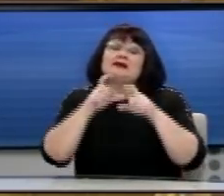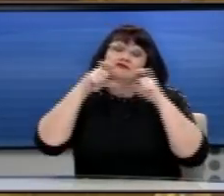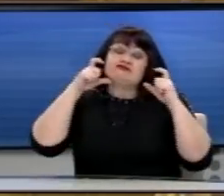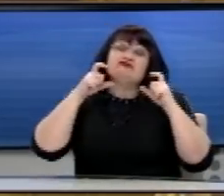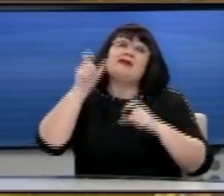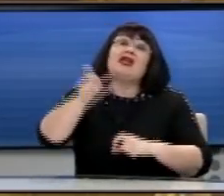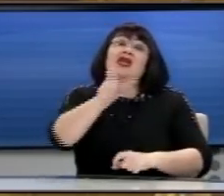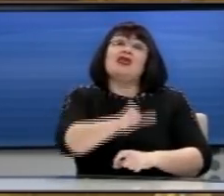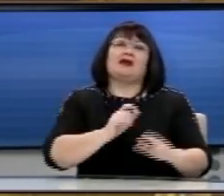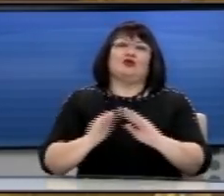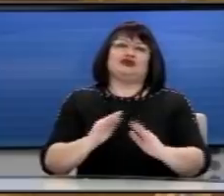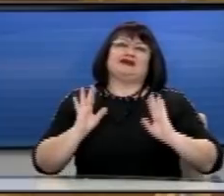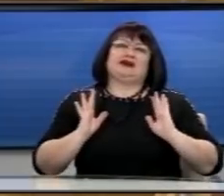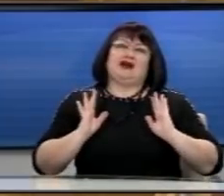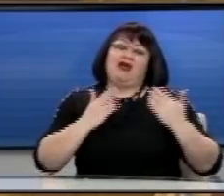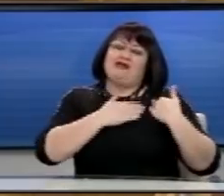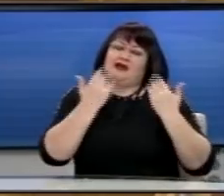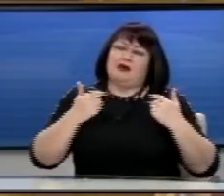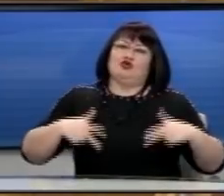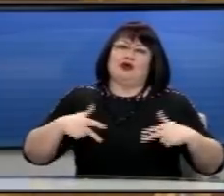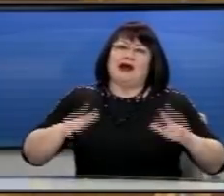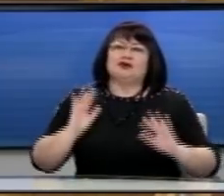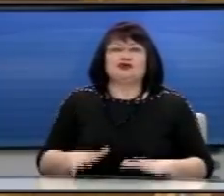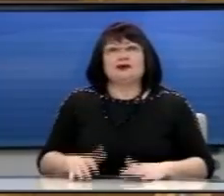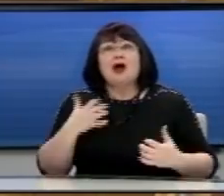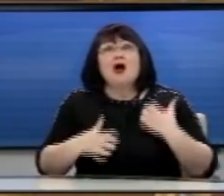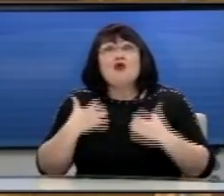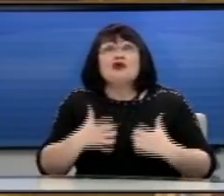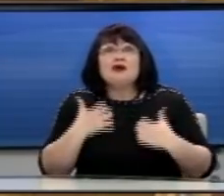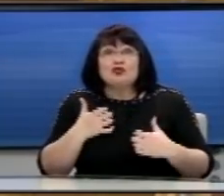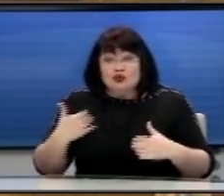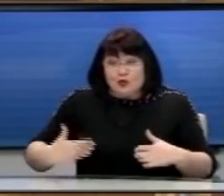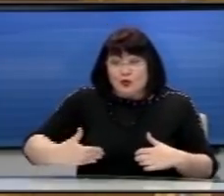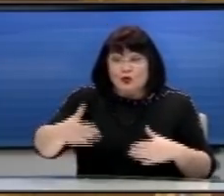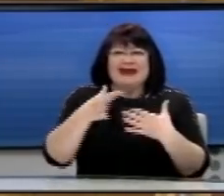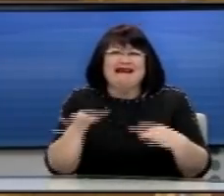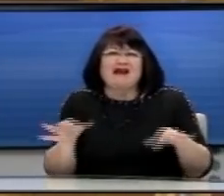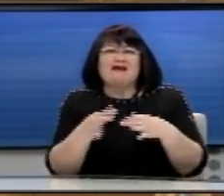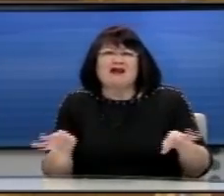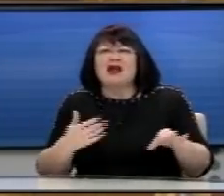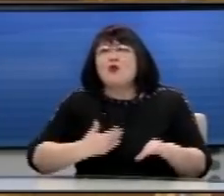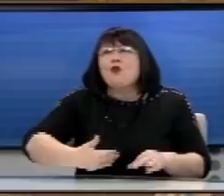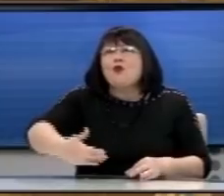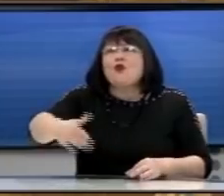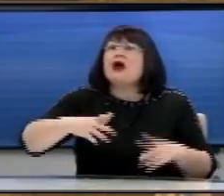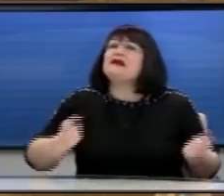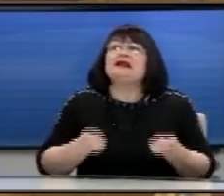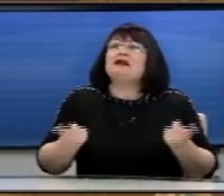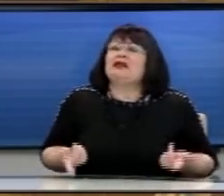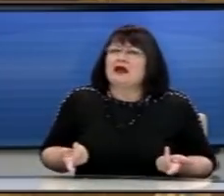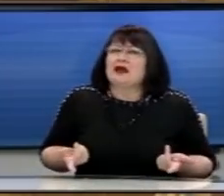Είναι όσοι αγωνιούν για το πώς θα αναπληρωθούν τα εκπαιδευτικά κενά που έχουν συσσωρευτεί όλο αυτό το